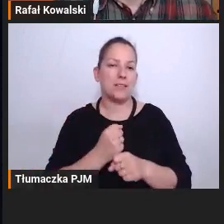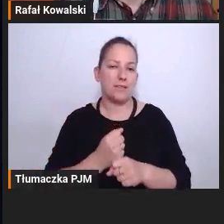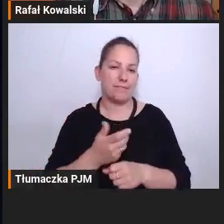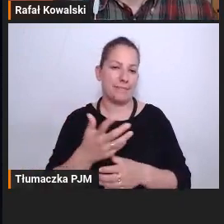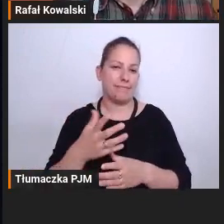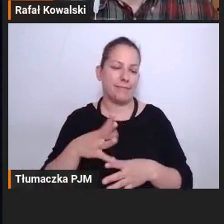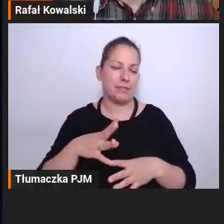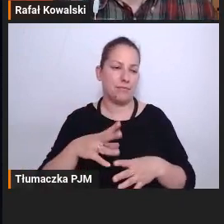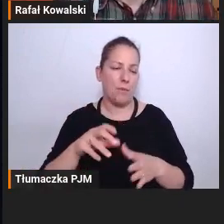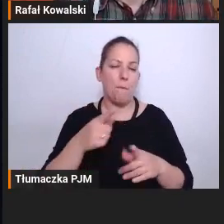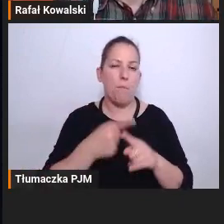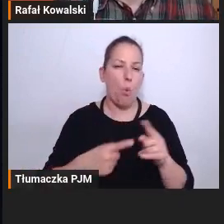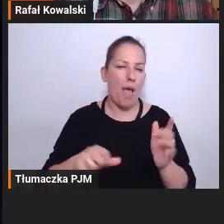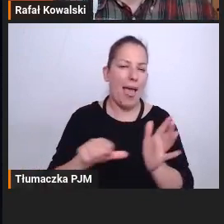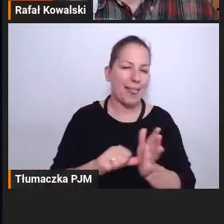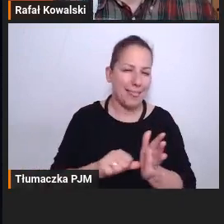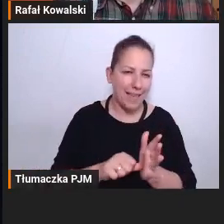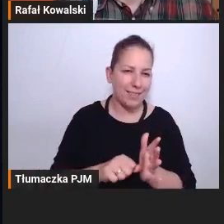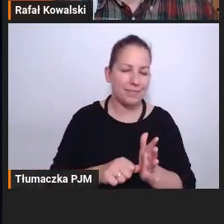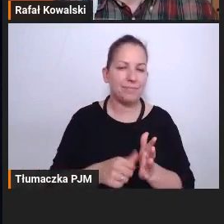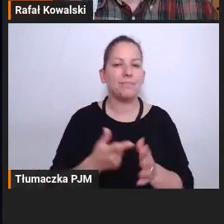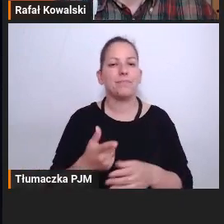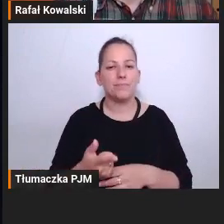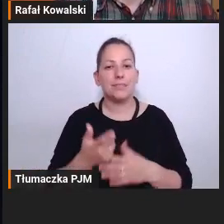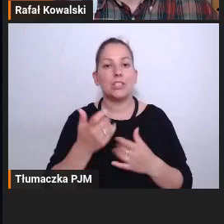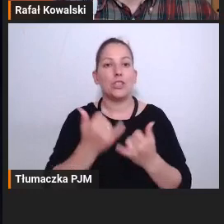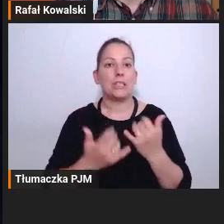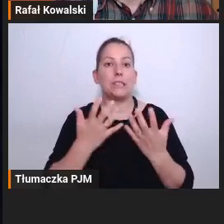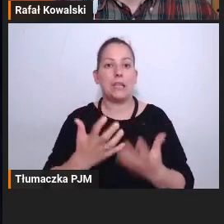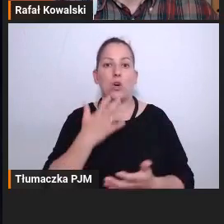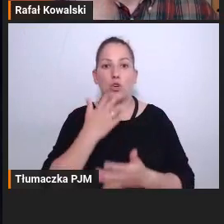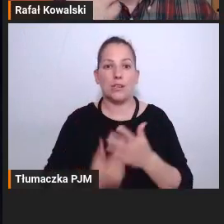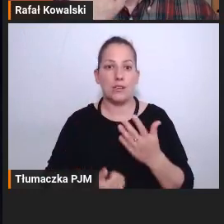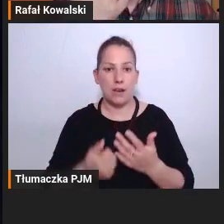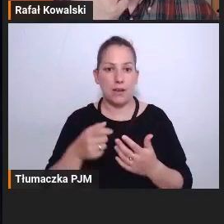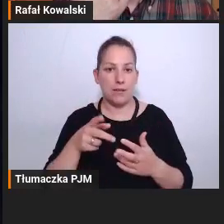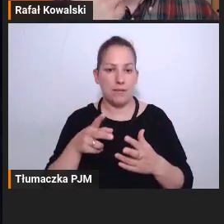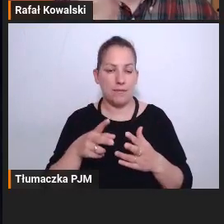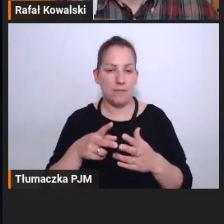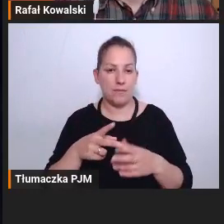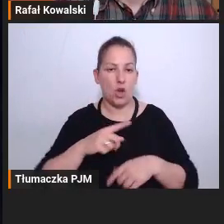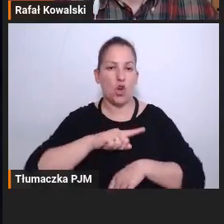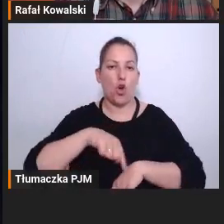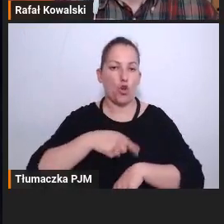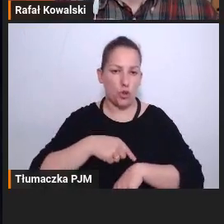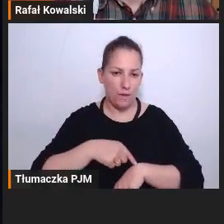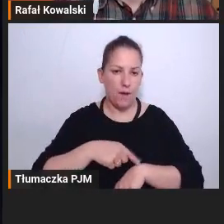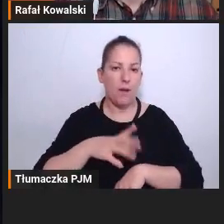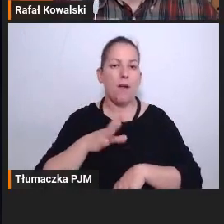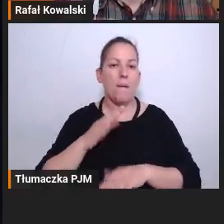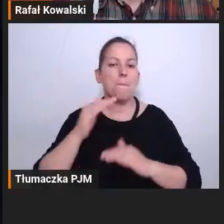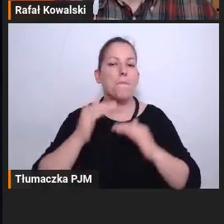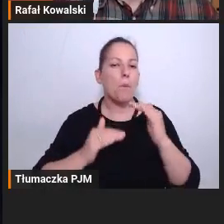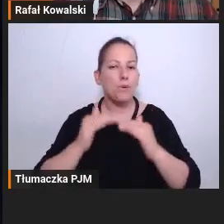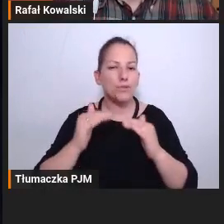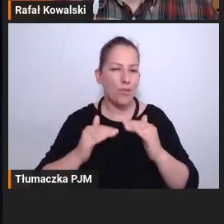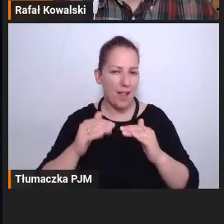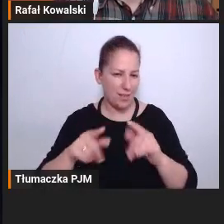na pół etatu, no to jeżeli on będzie chciał korzystać z tego wymiaru godzinowego, no to proporcjonalnie do